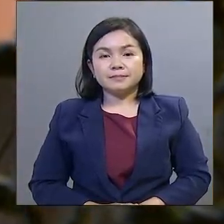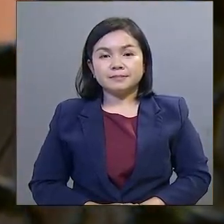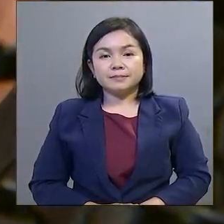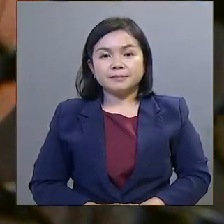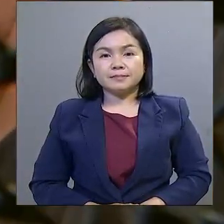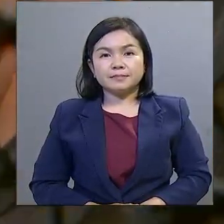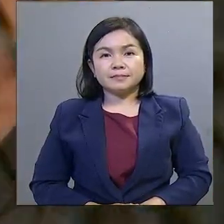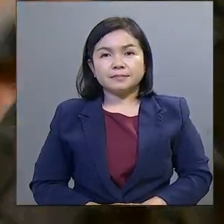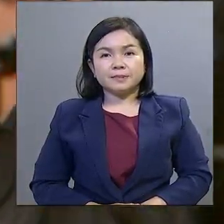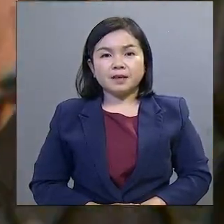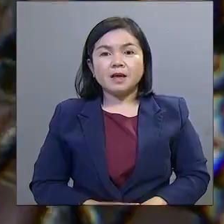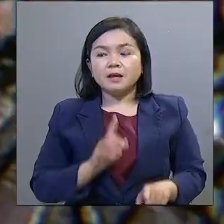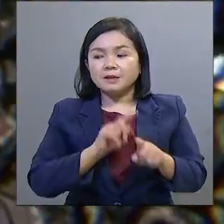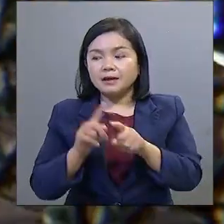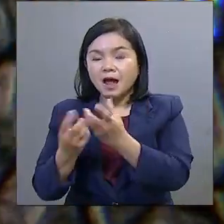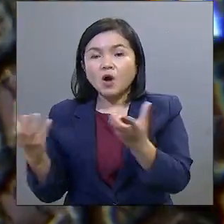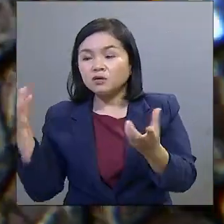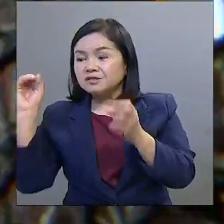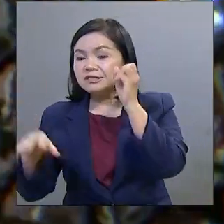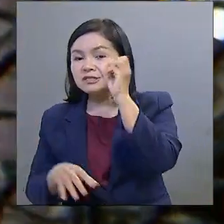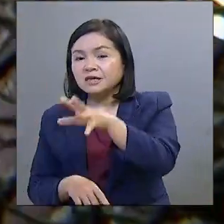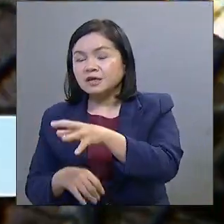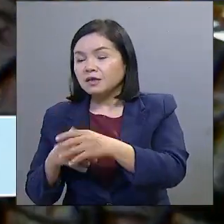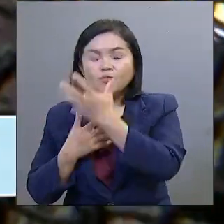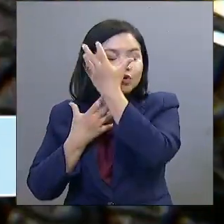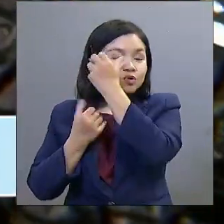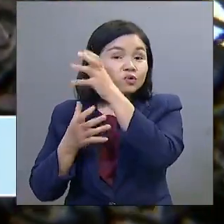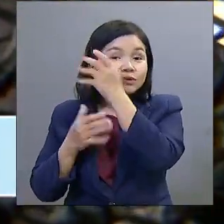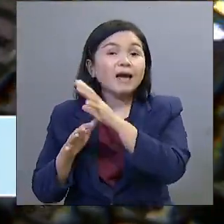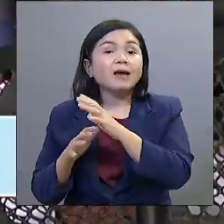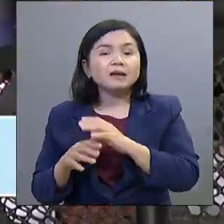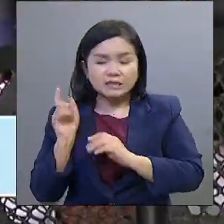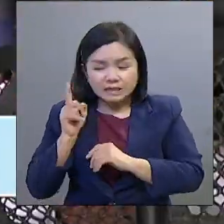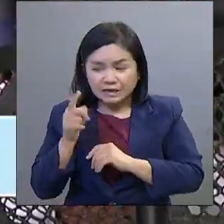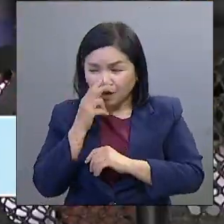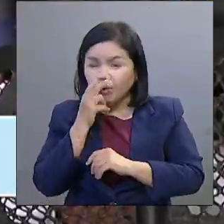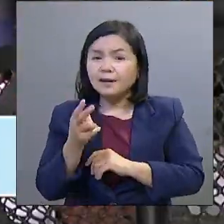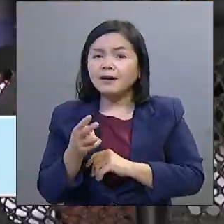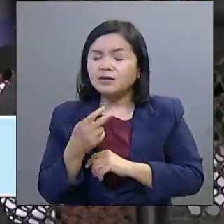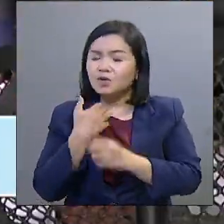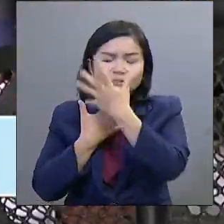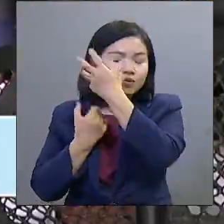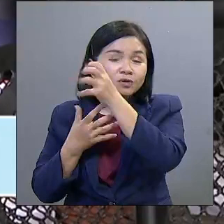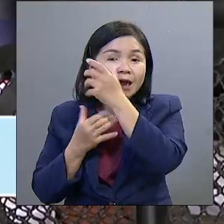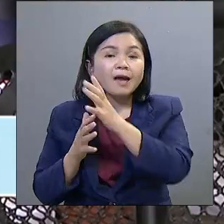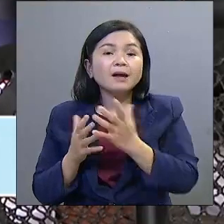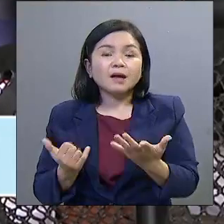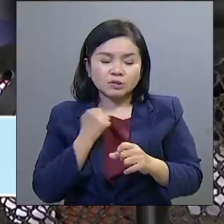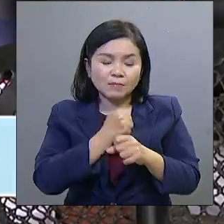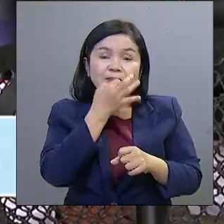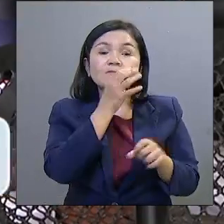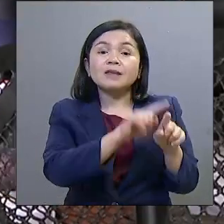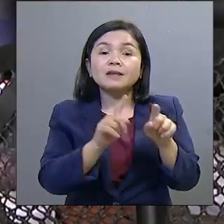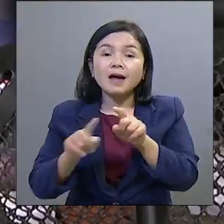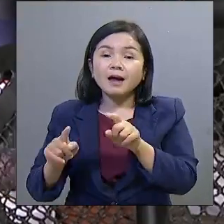บางแมทเทอเรียลเรามองข้ามไปครับบางวัสดุเราแบบว่ามันใกล้ตัวเราจนเรามองข้ามบางทีเราทำอาชีพต่างๆบางทีเรา